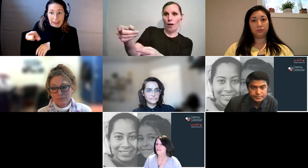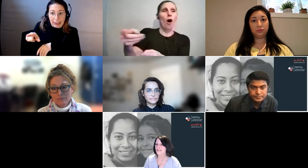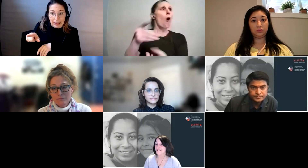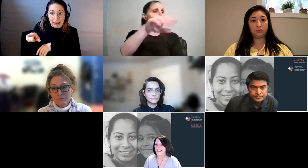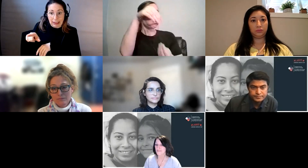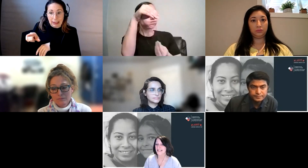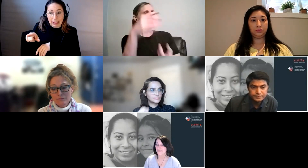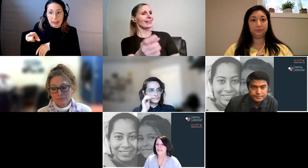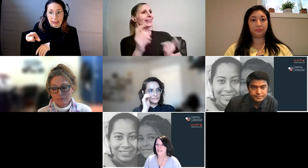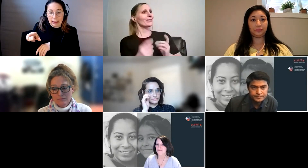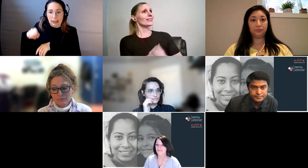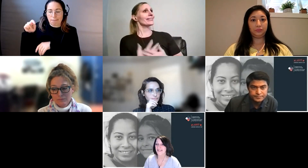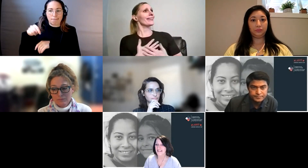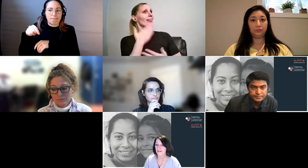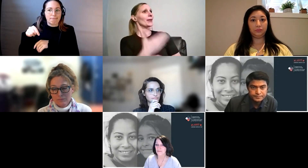ils